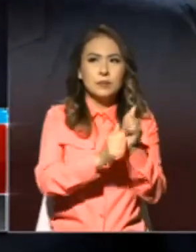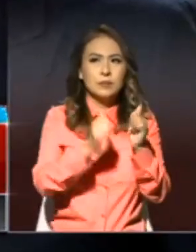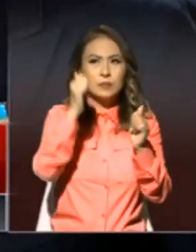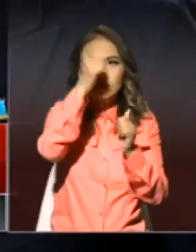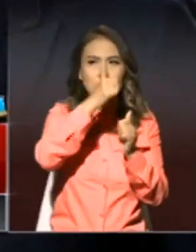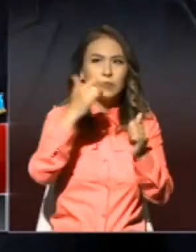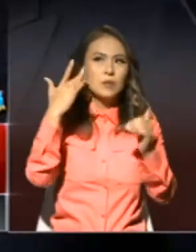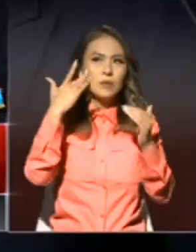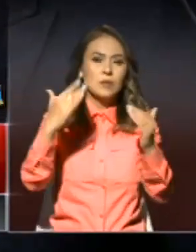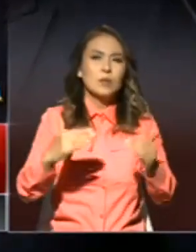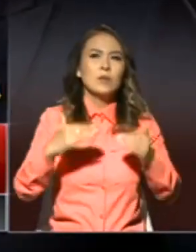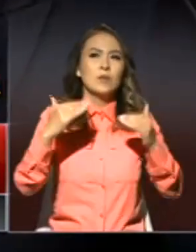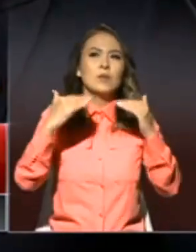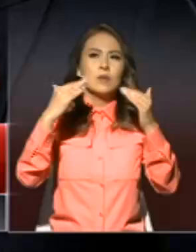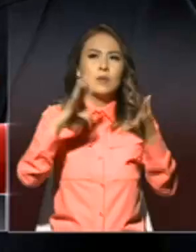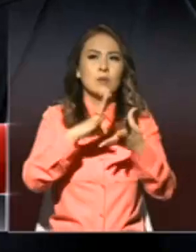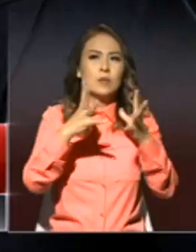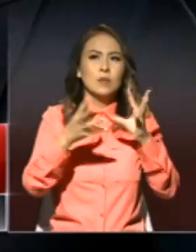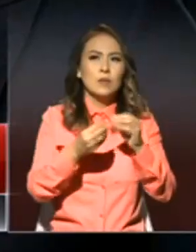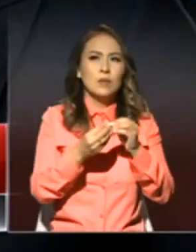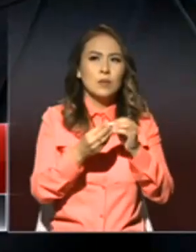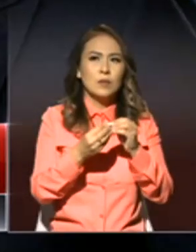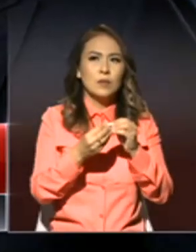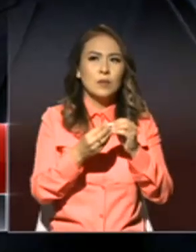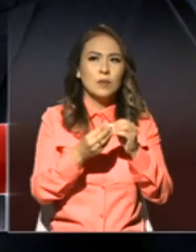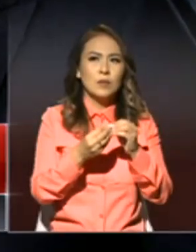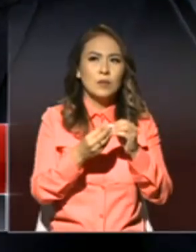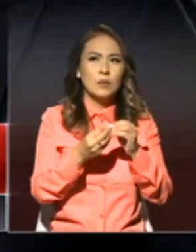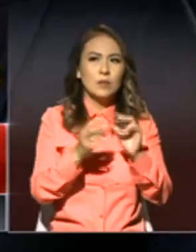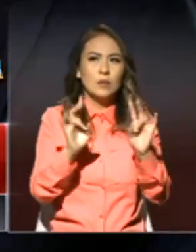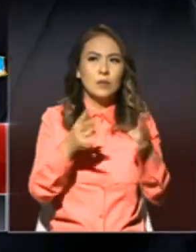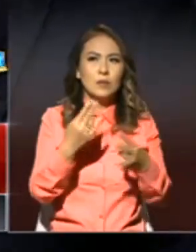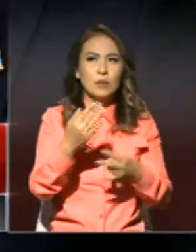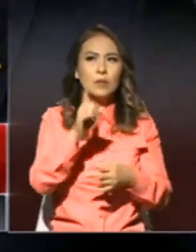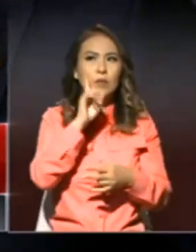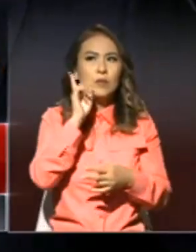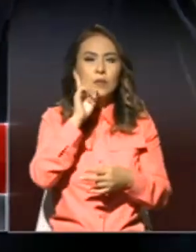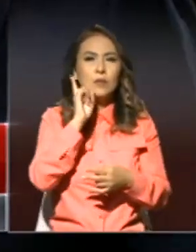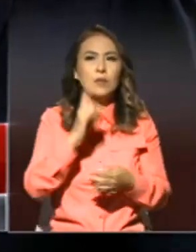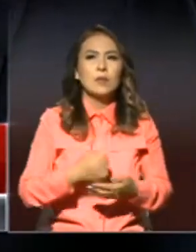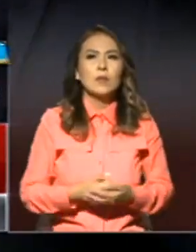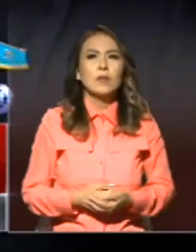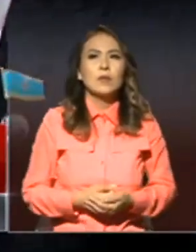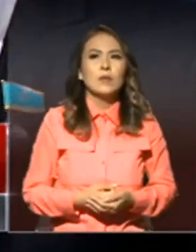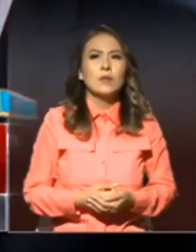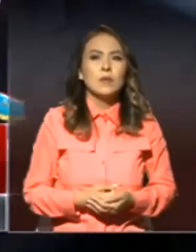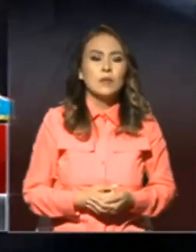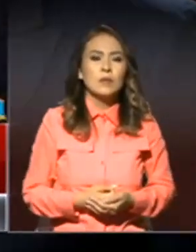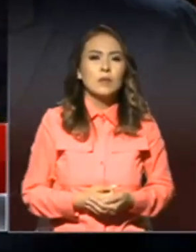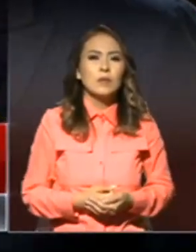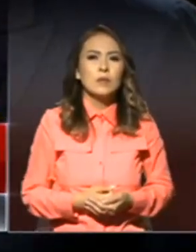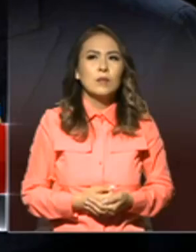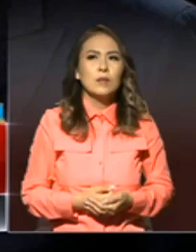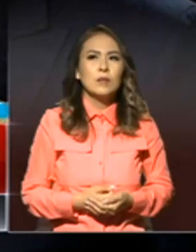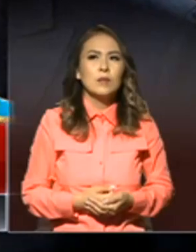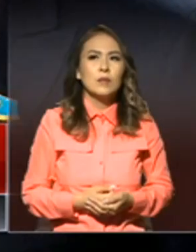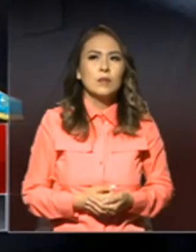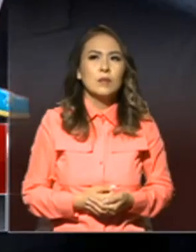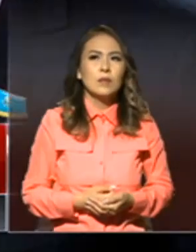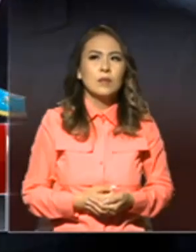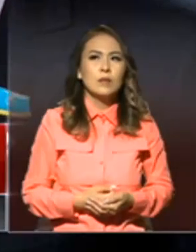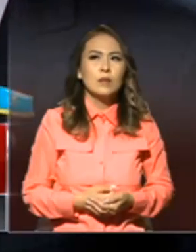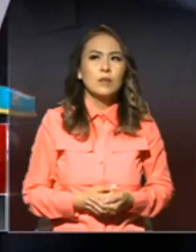береді. Ол жалпы енді популизм деп айтпай ақ қояйық, оған барудың қажеті жоқ, жассыз ғой. Популизм емес. Иә, ол жассыз. Сондықтан ақты ақ, сіз депутат